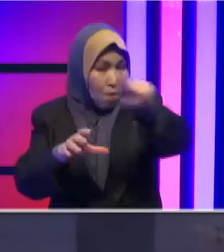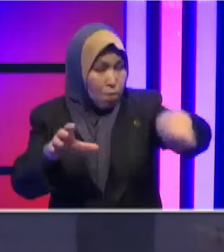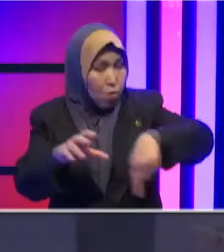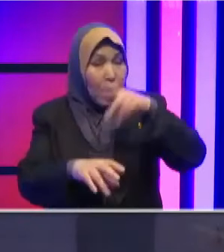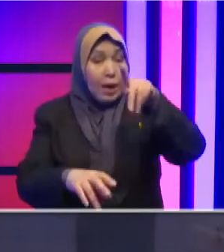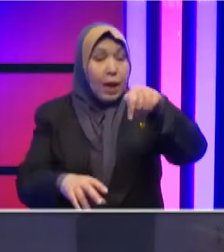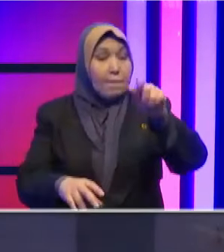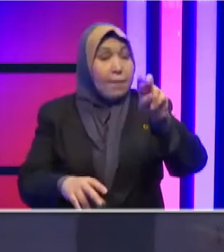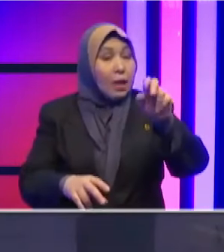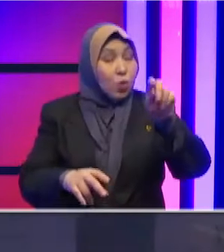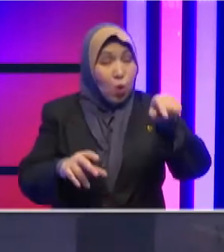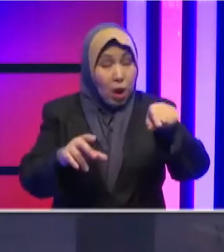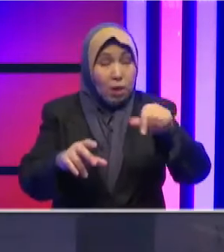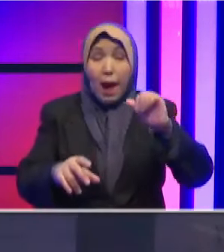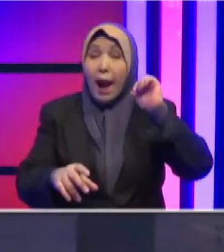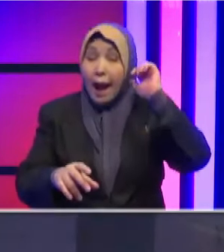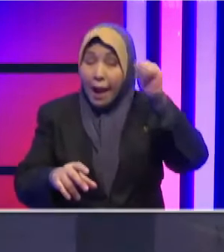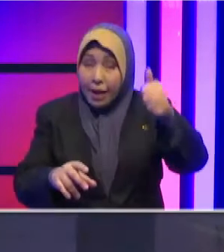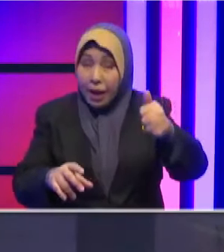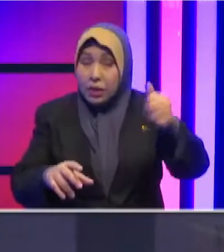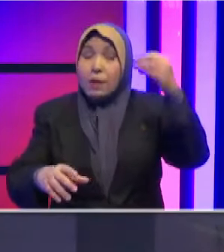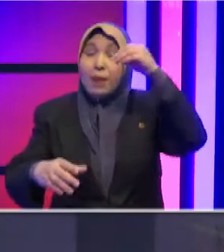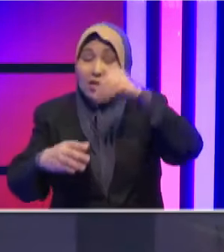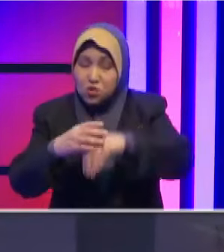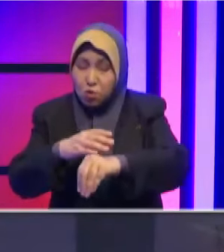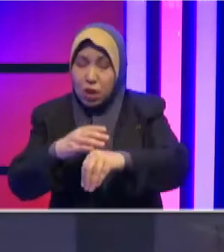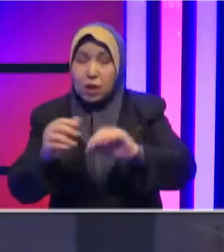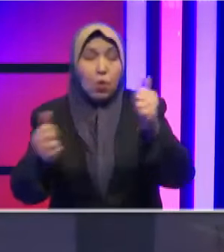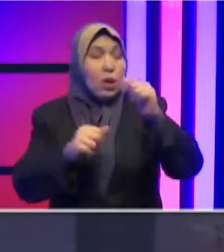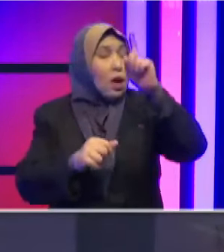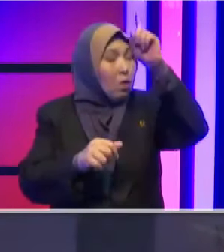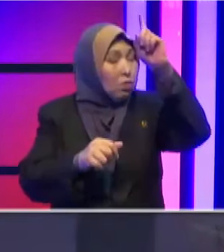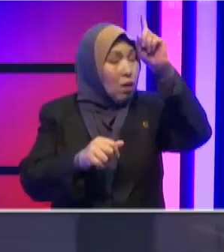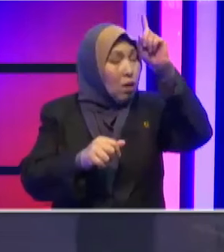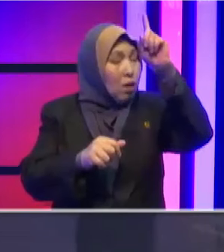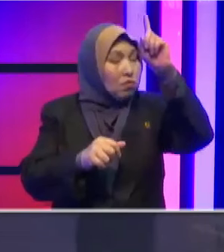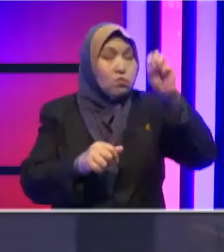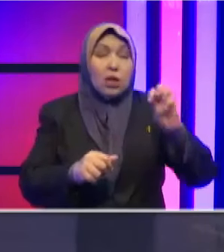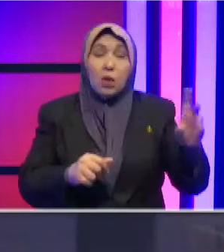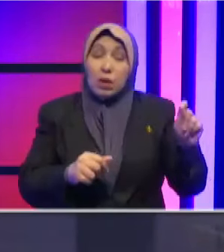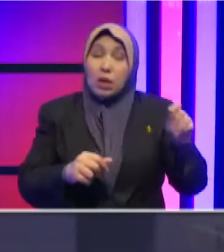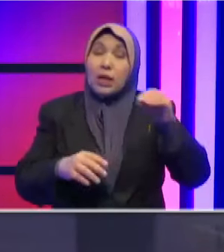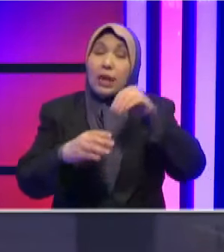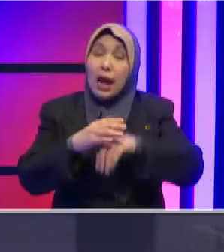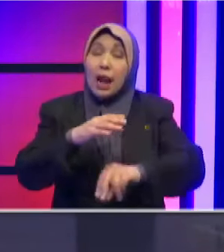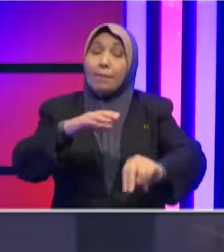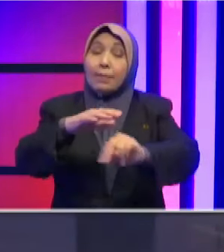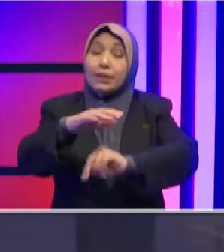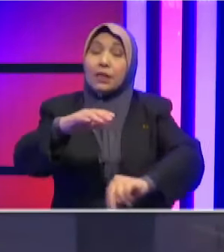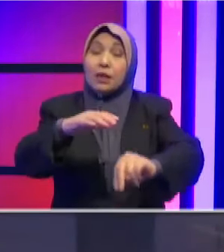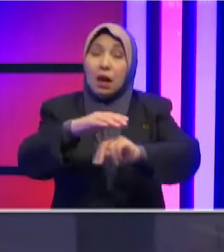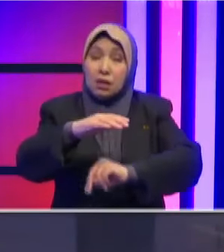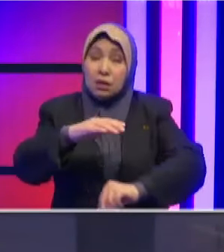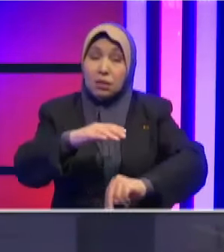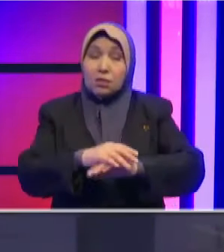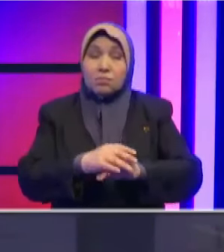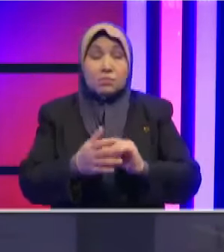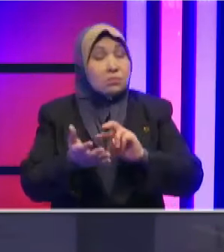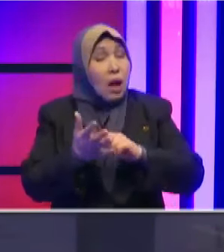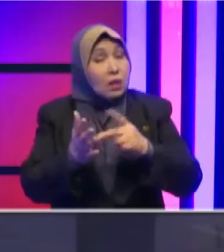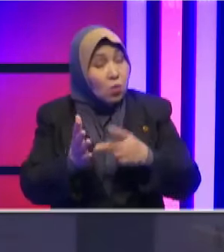patung-patung kamu akan dimasukkan oleh Allah subhanahuwata'ala kedalam neraka